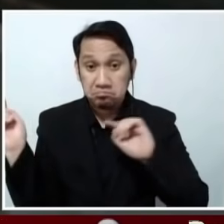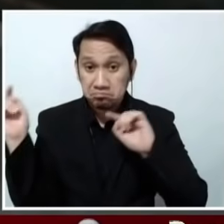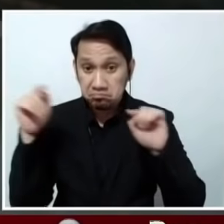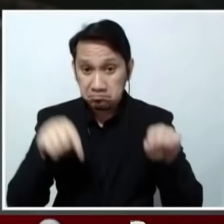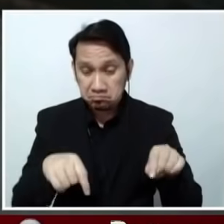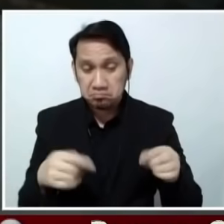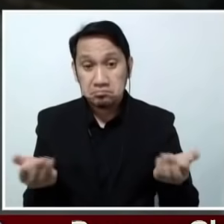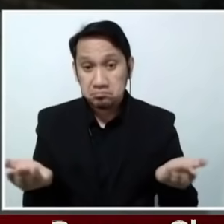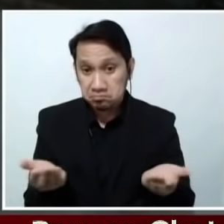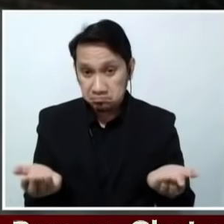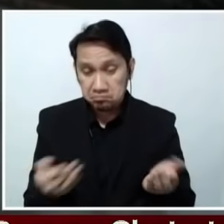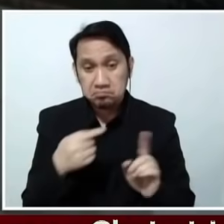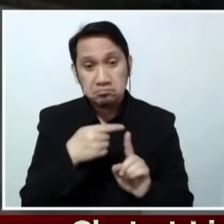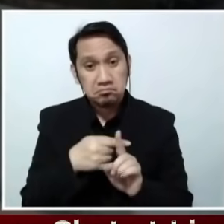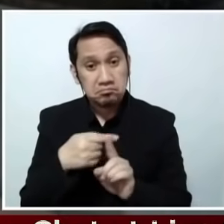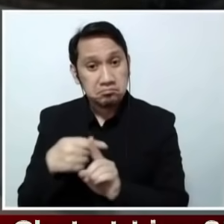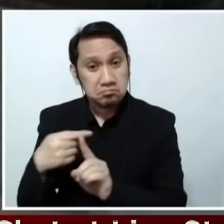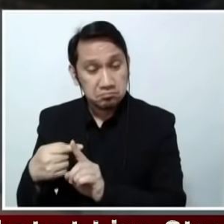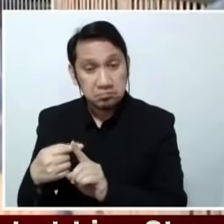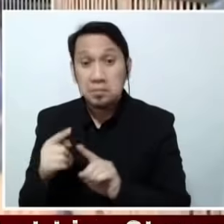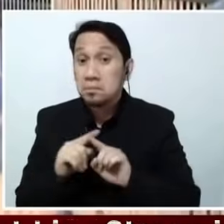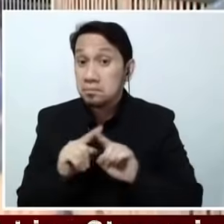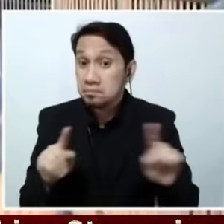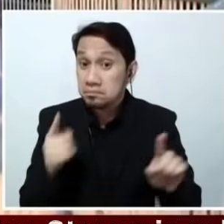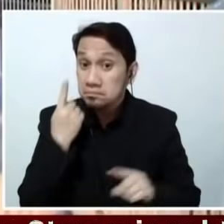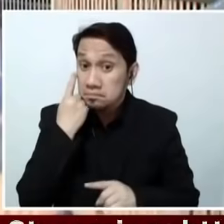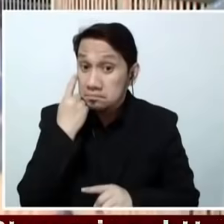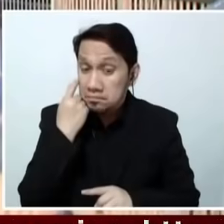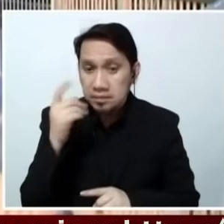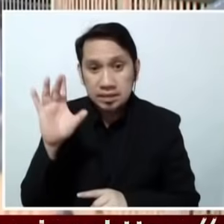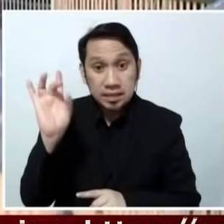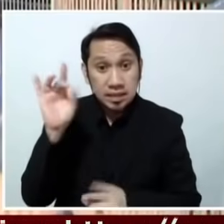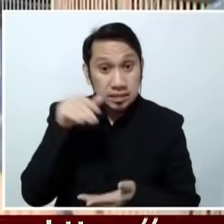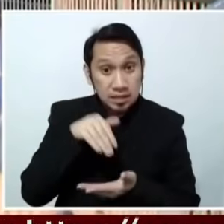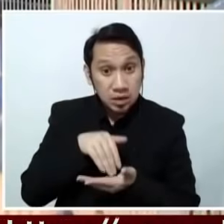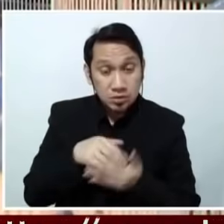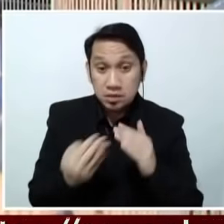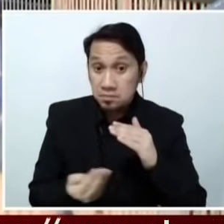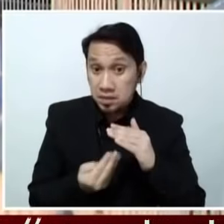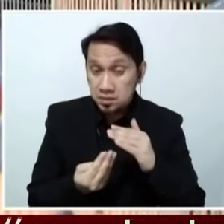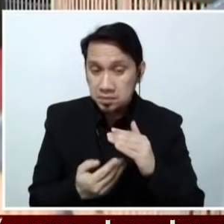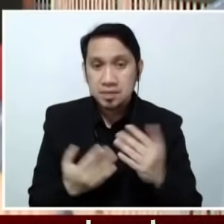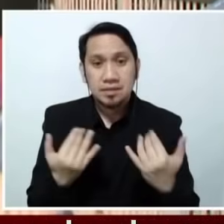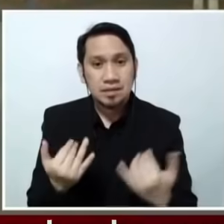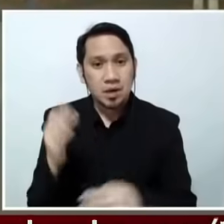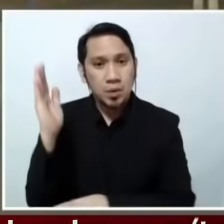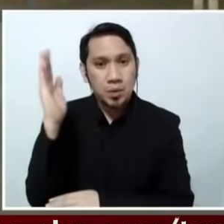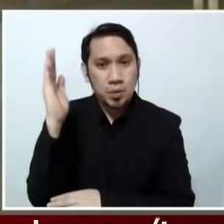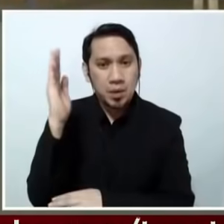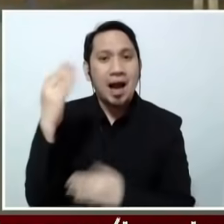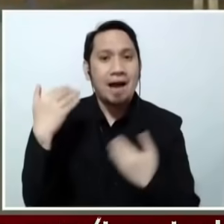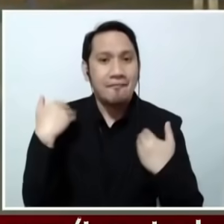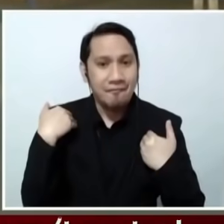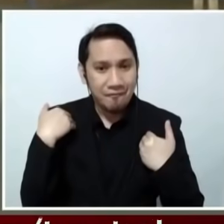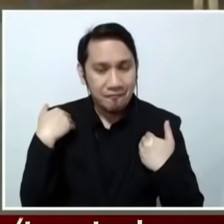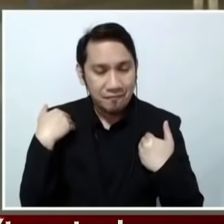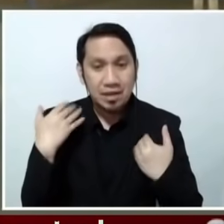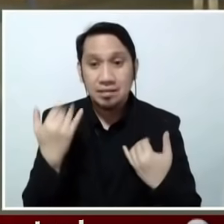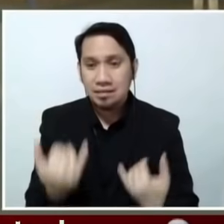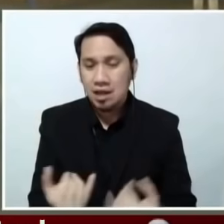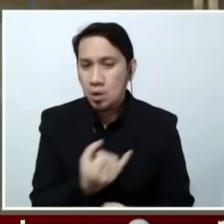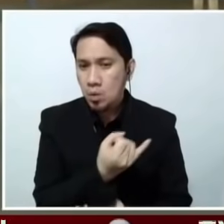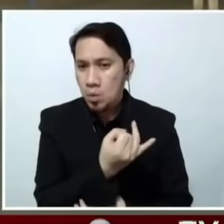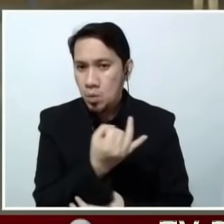Manila North Cemetery. Pero kanina, Henry, yung 8,000 na average na yan, tanghali pa lang inaabot na nila. At ang final count kanina,